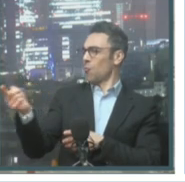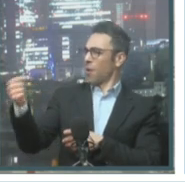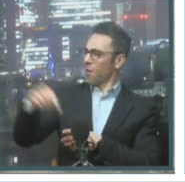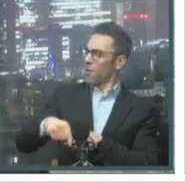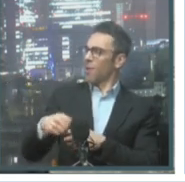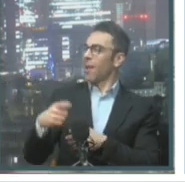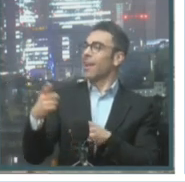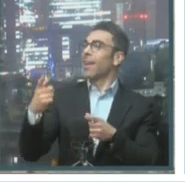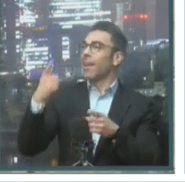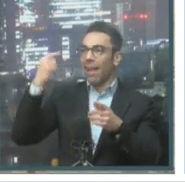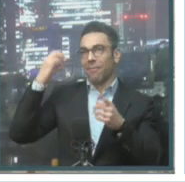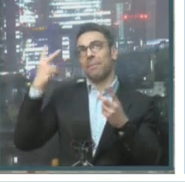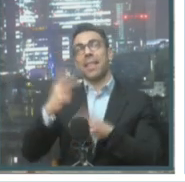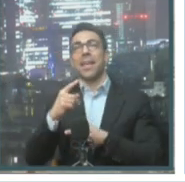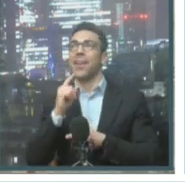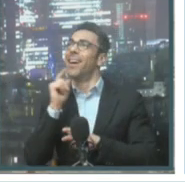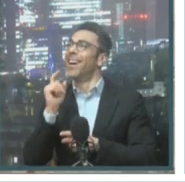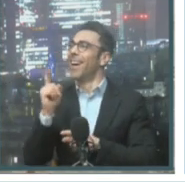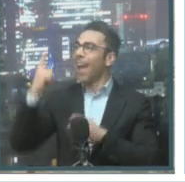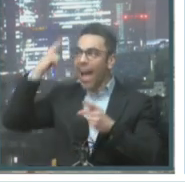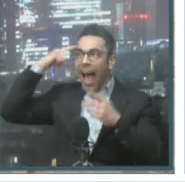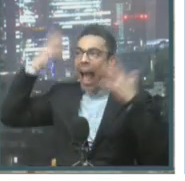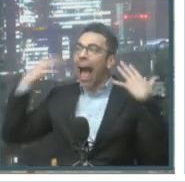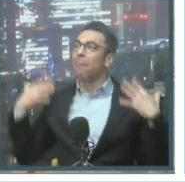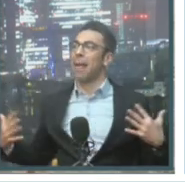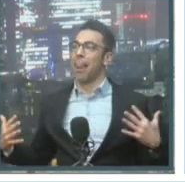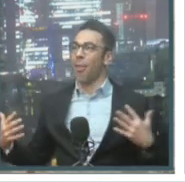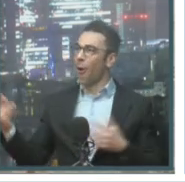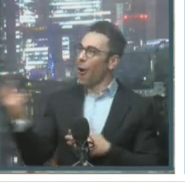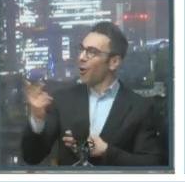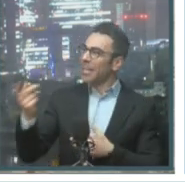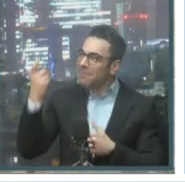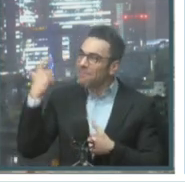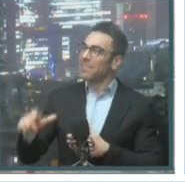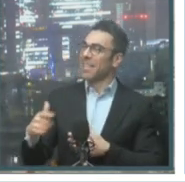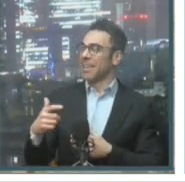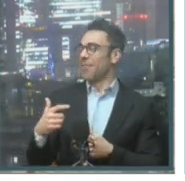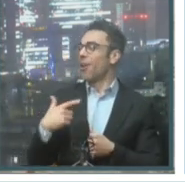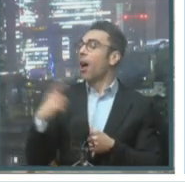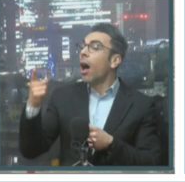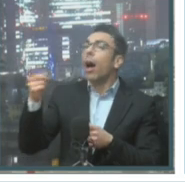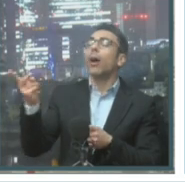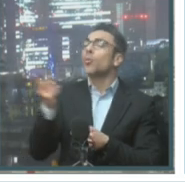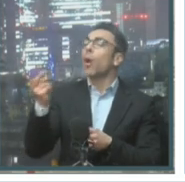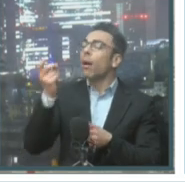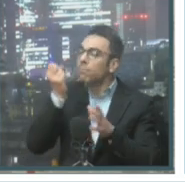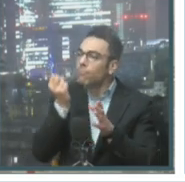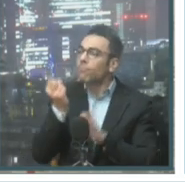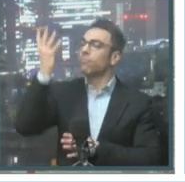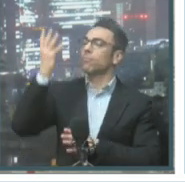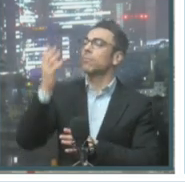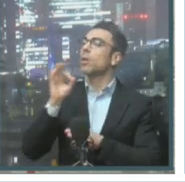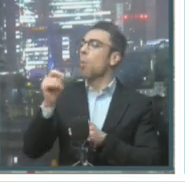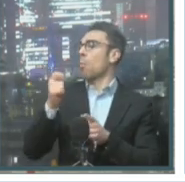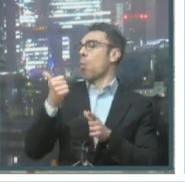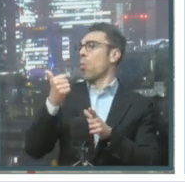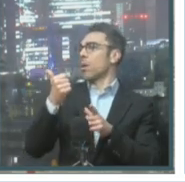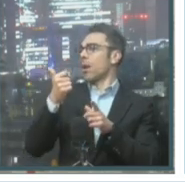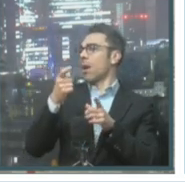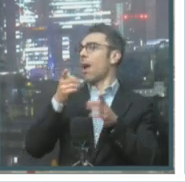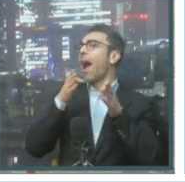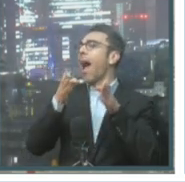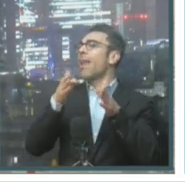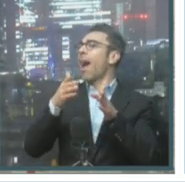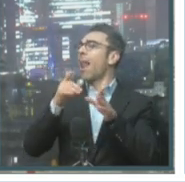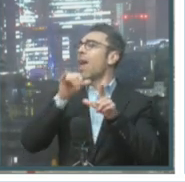cappellini nella vita ciò quindi fianco perché hanno inventato un canale youtube come tanti canali